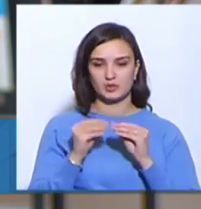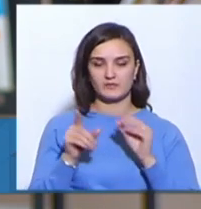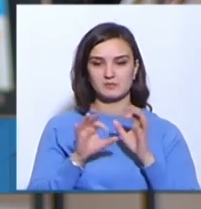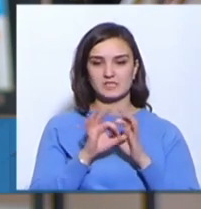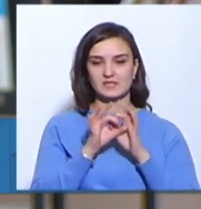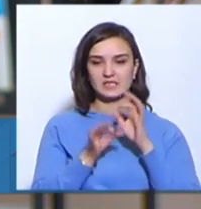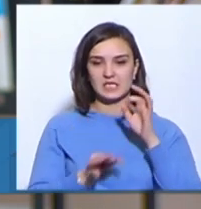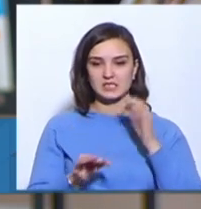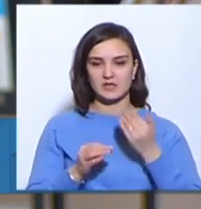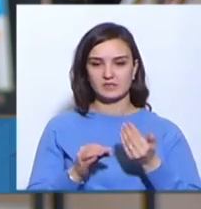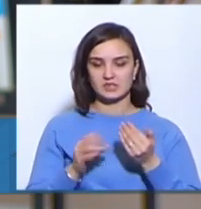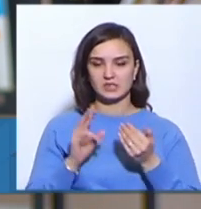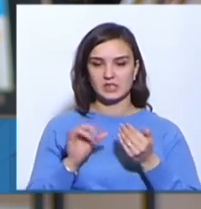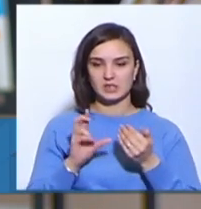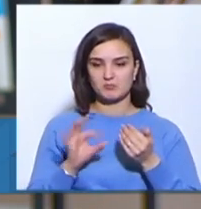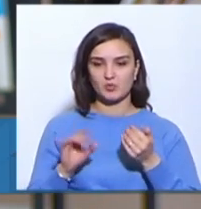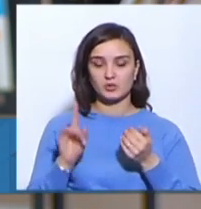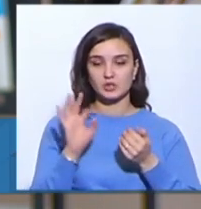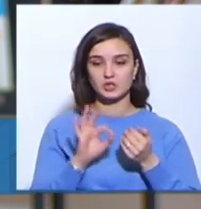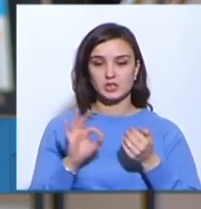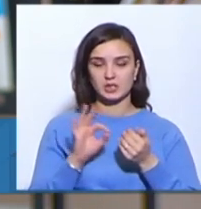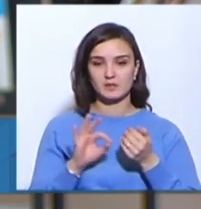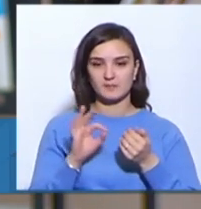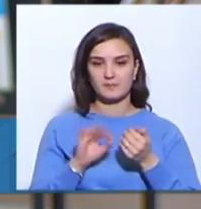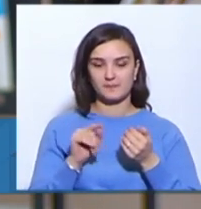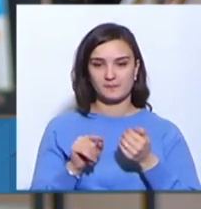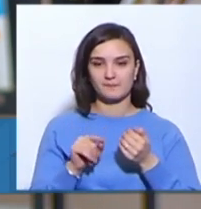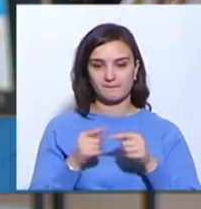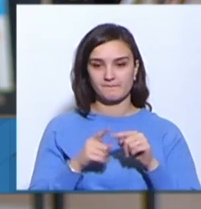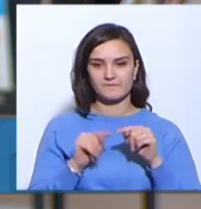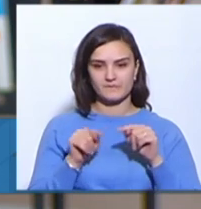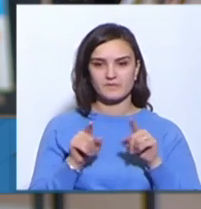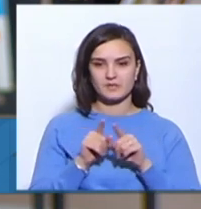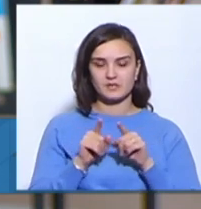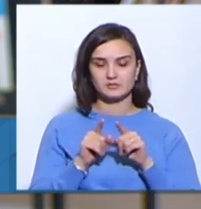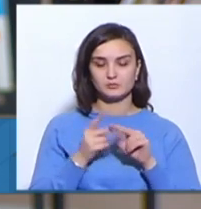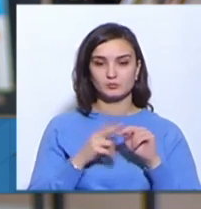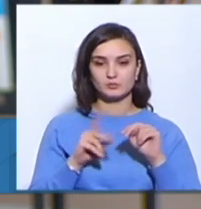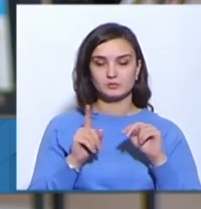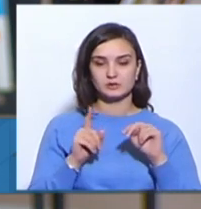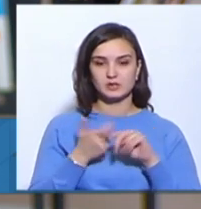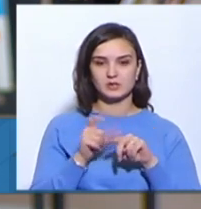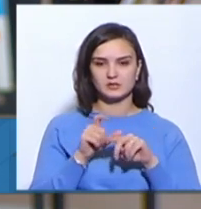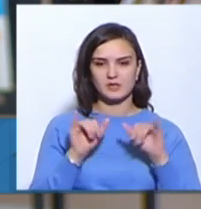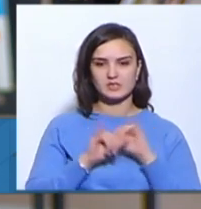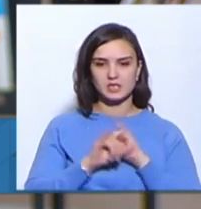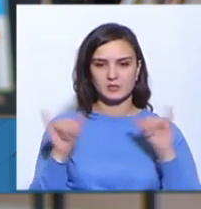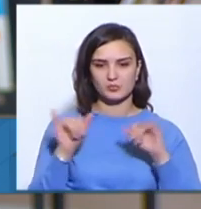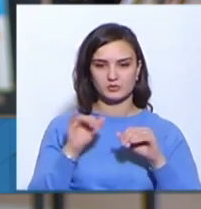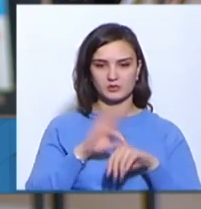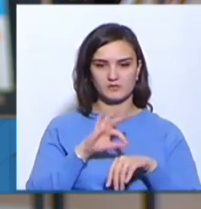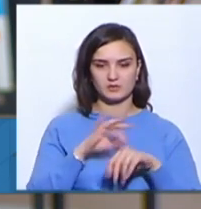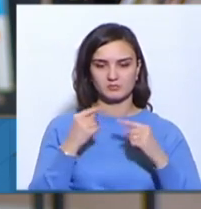ნაწლავის კიბო. რაც შეეხება აქტუალობას, რატომ გახდა ასეთი? იმიტომ რომ საკმაოდ გავრცელებული